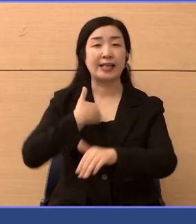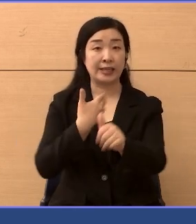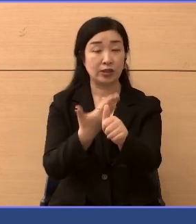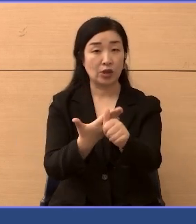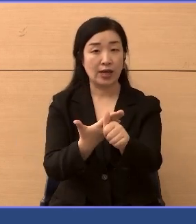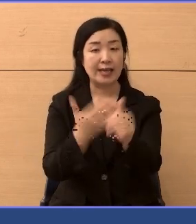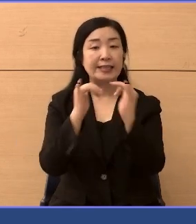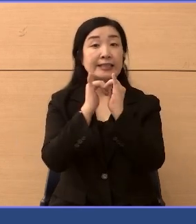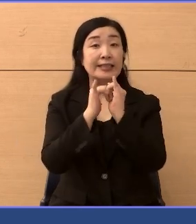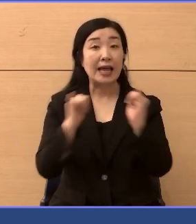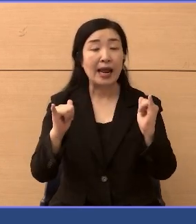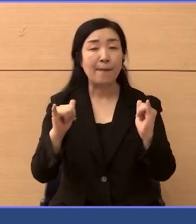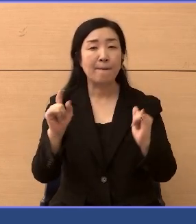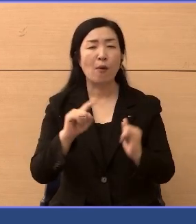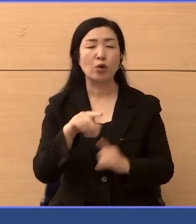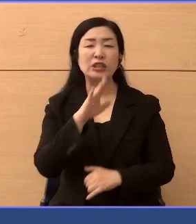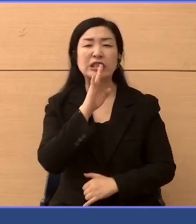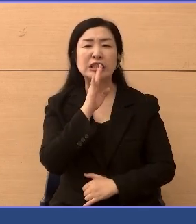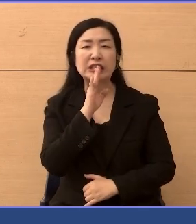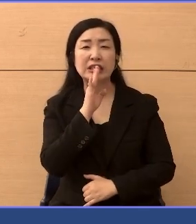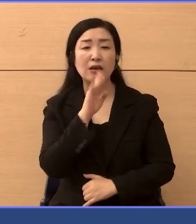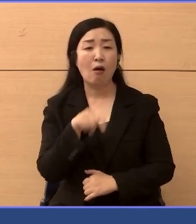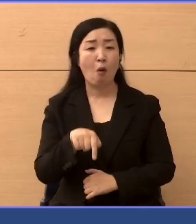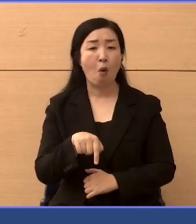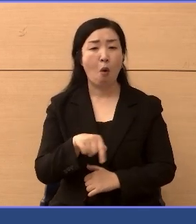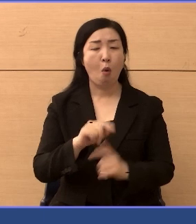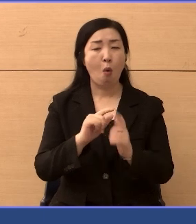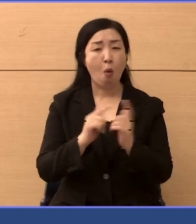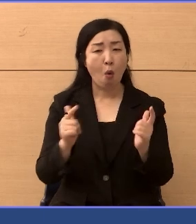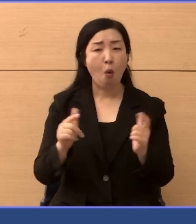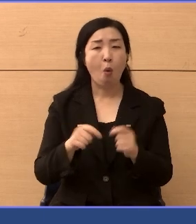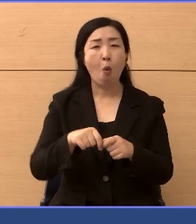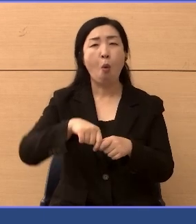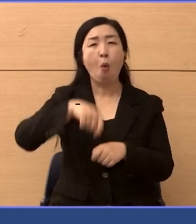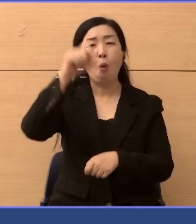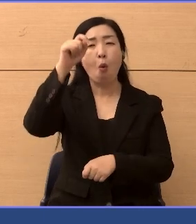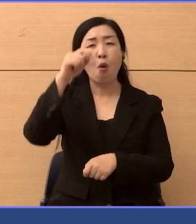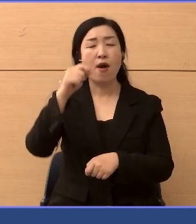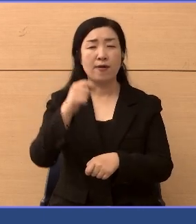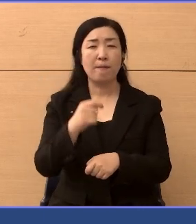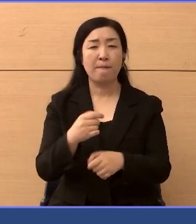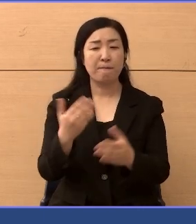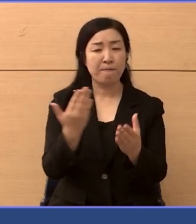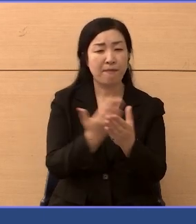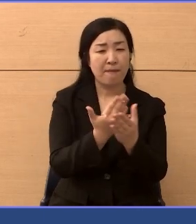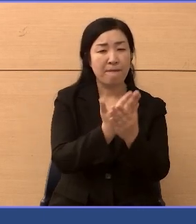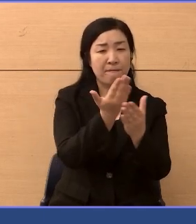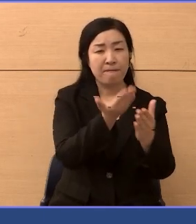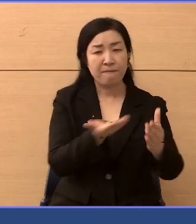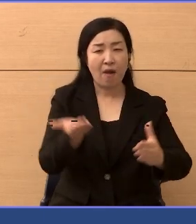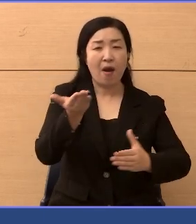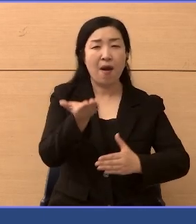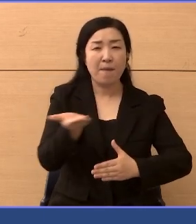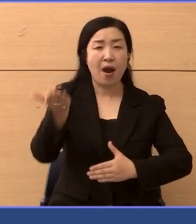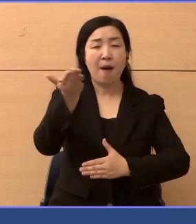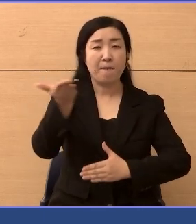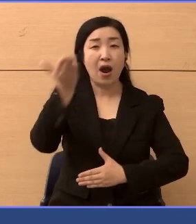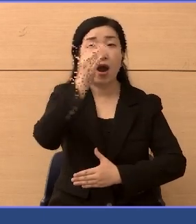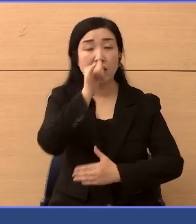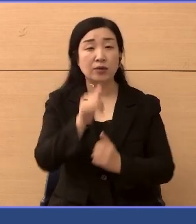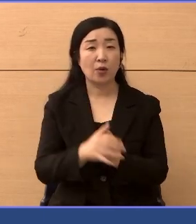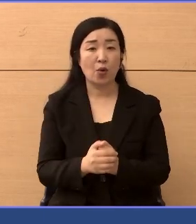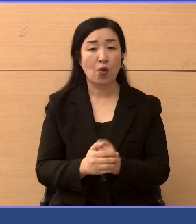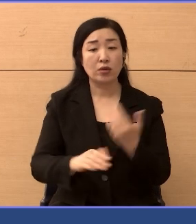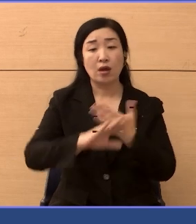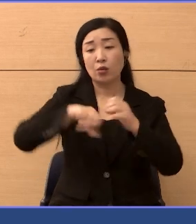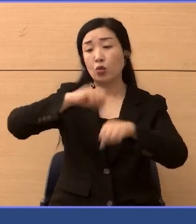have an 인간이란 unusually prolonged 사실 period 굉장히 of 다른 동물에 development 비해서 compared 오래된 발달 to 과정 또는 most 기간을 other 가지고 있습니다. animals, and 다른 during 동물과 that